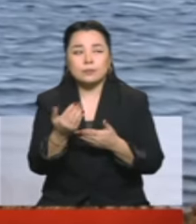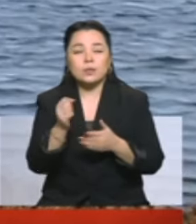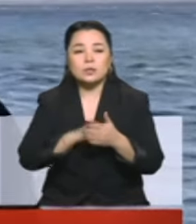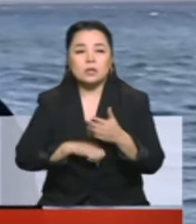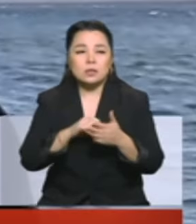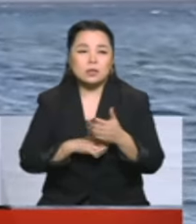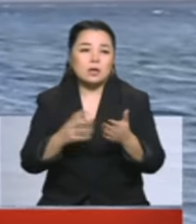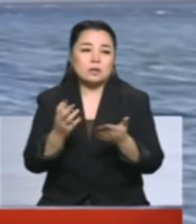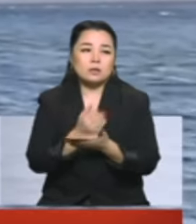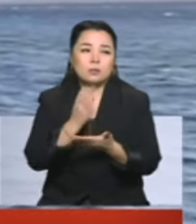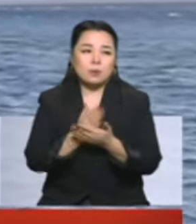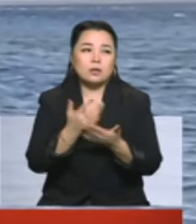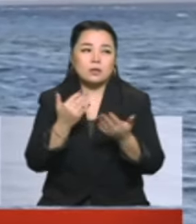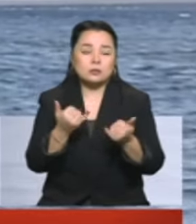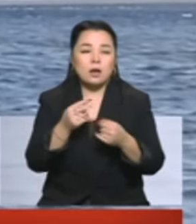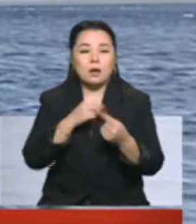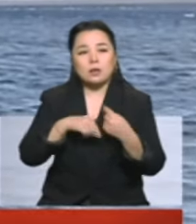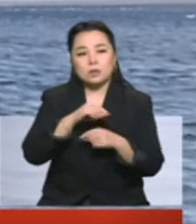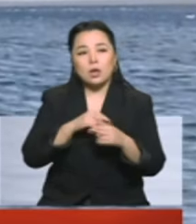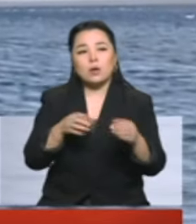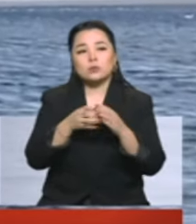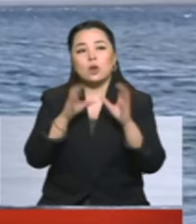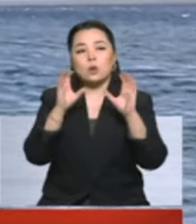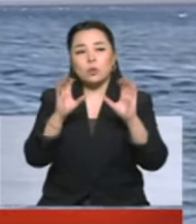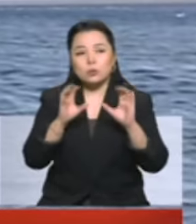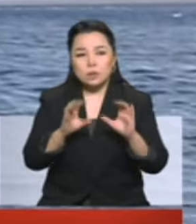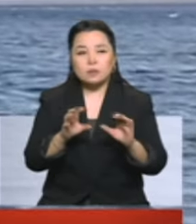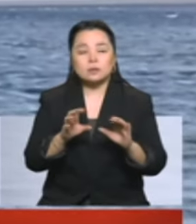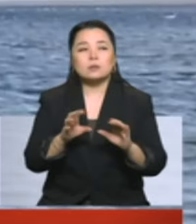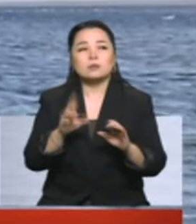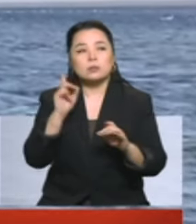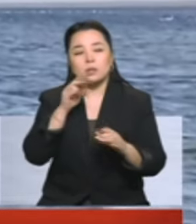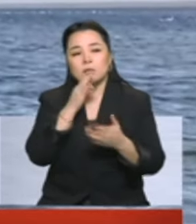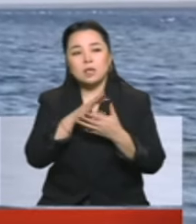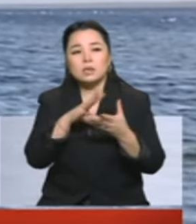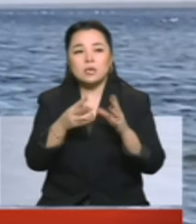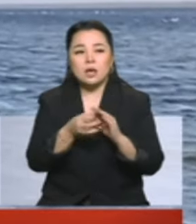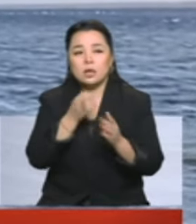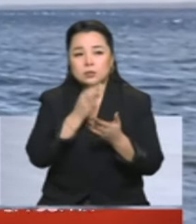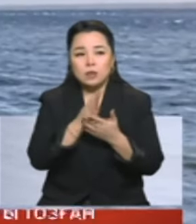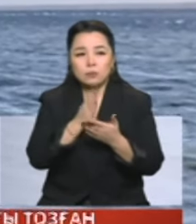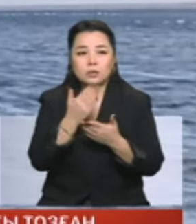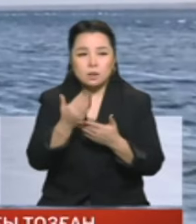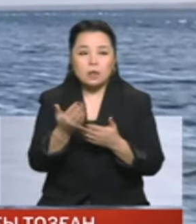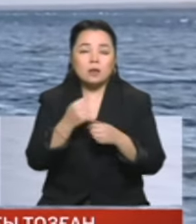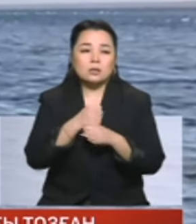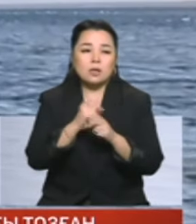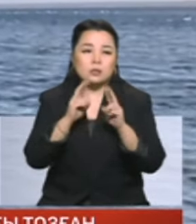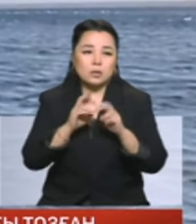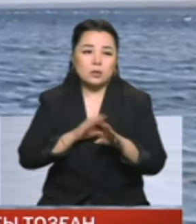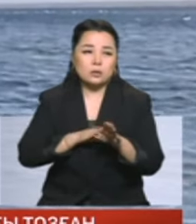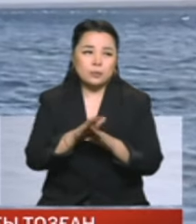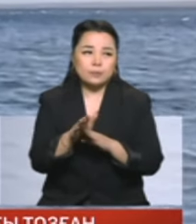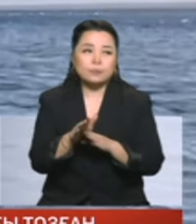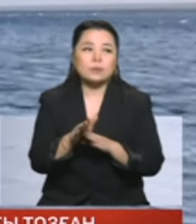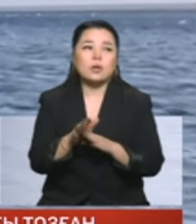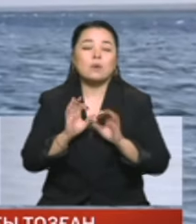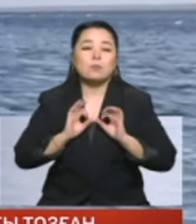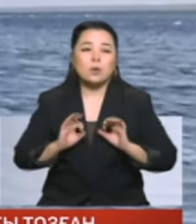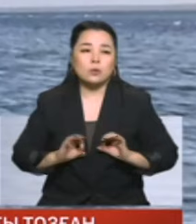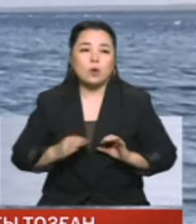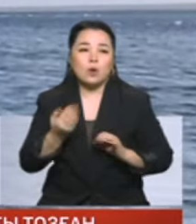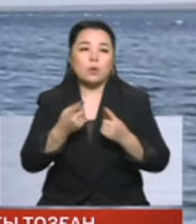себеп болып табылады. Заңмен қарастырылған кәсіпкерлік кодексімен ертеңгілері нәтиже шығатын болса, лаборатория сынамаларының